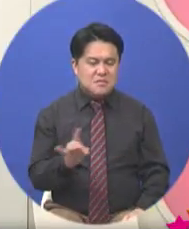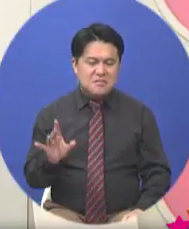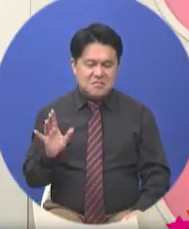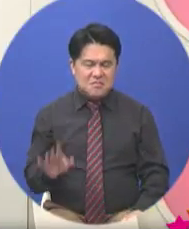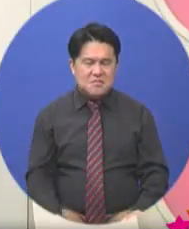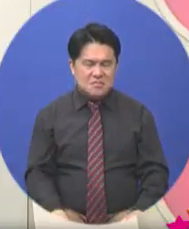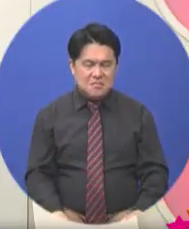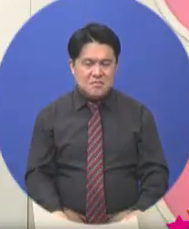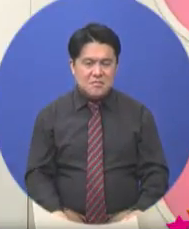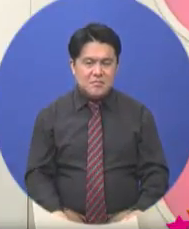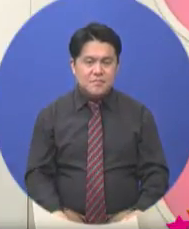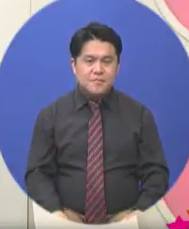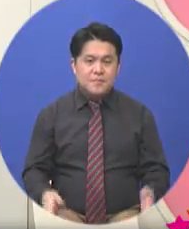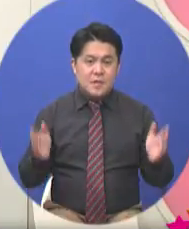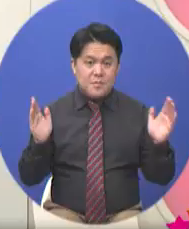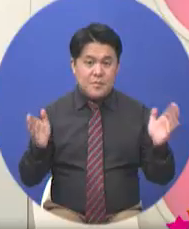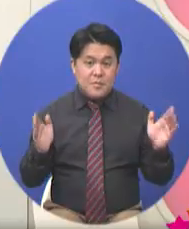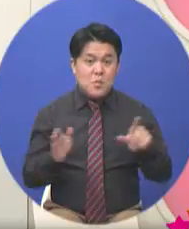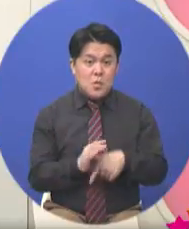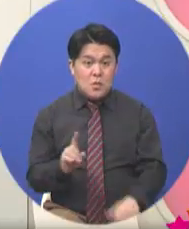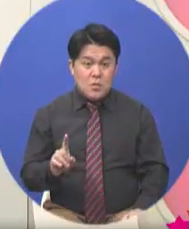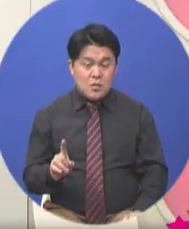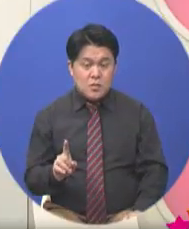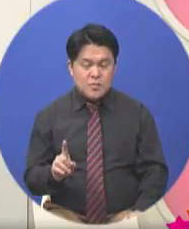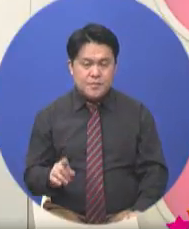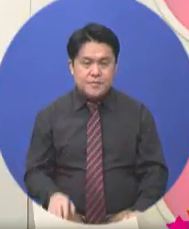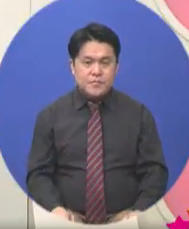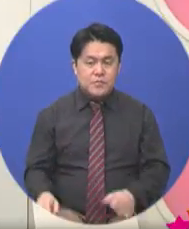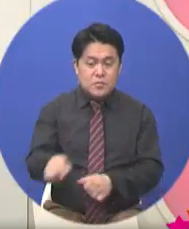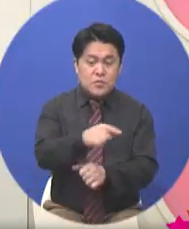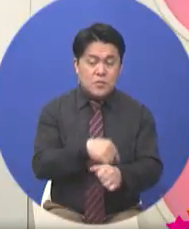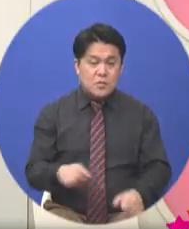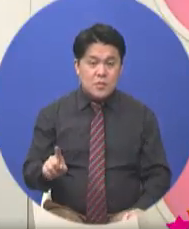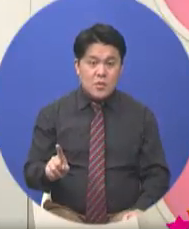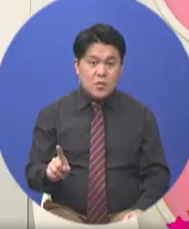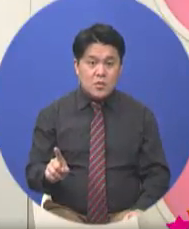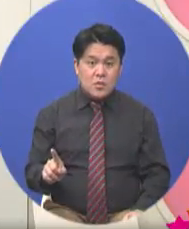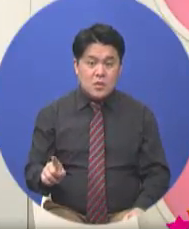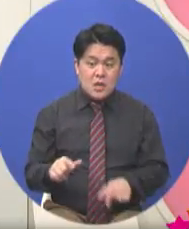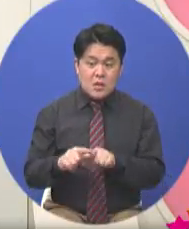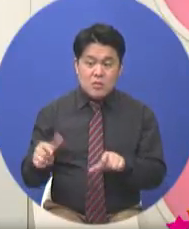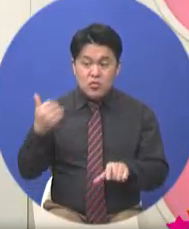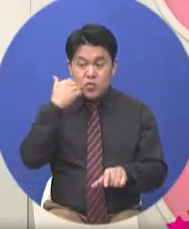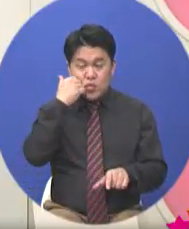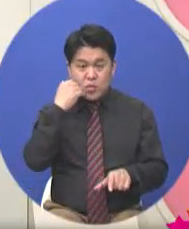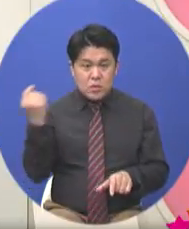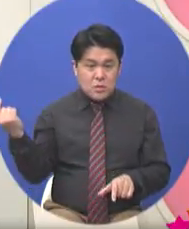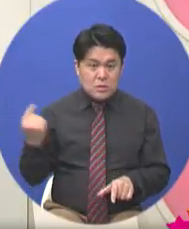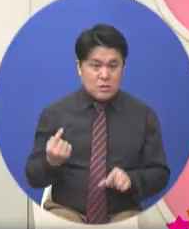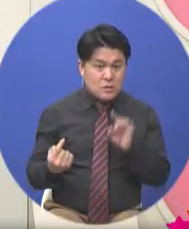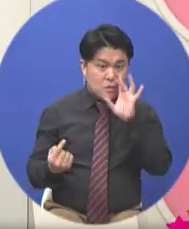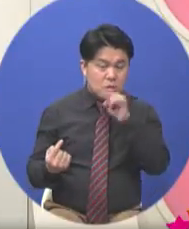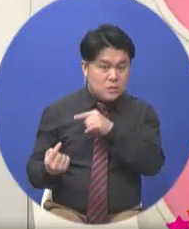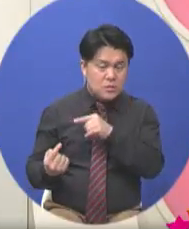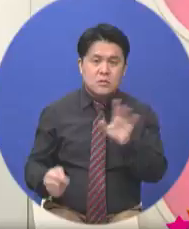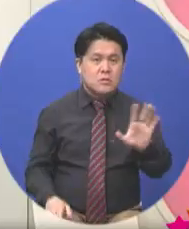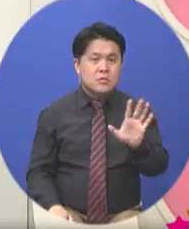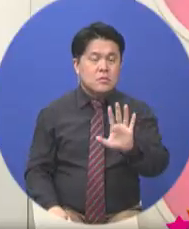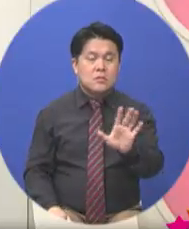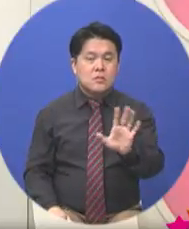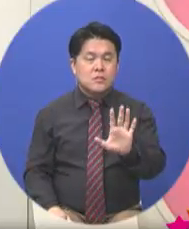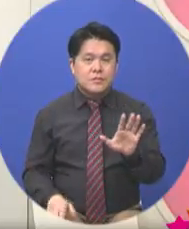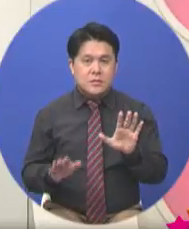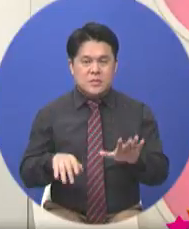네, 허용 근데 마라톤을 할 때 네. 그러면 주변에 일단은 보통 일반 사람들은 못 들어오잖아요. 아닙니다. 우리